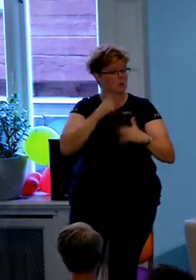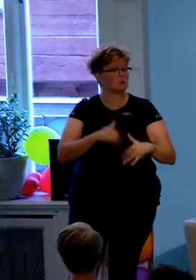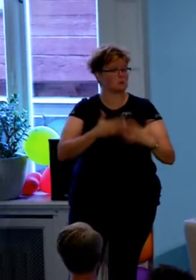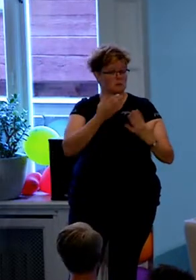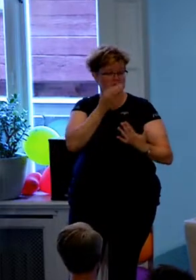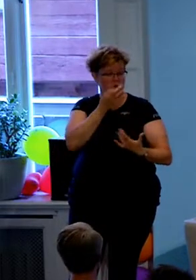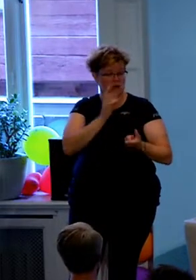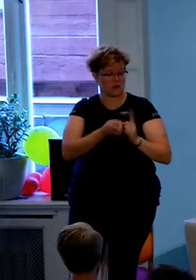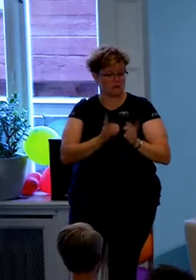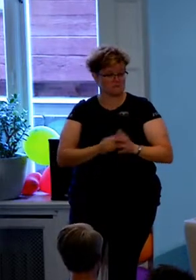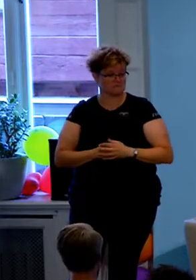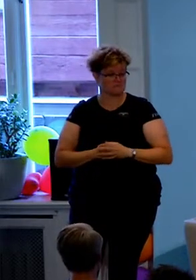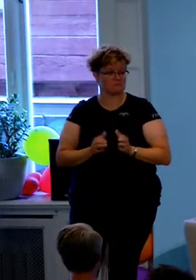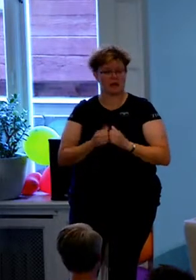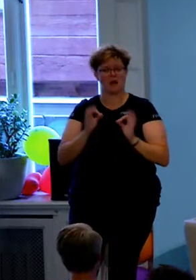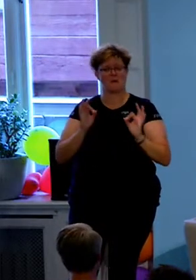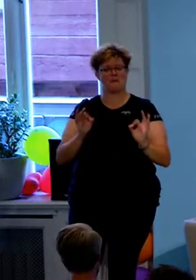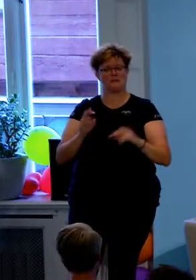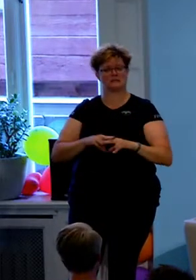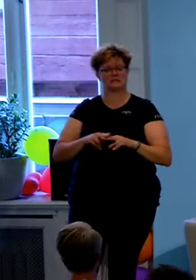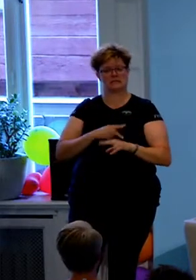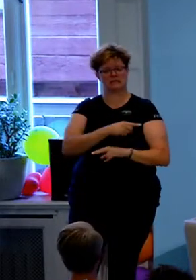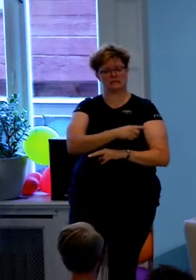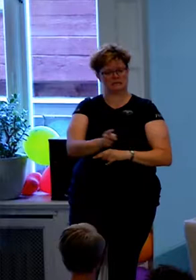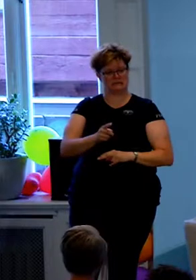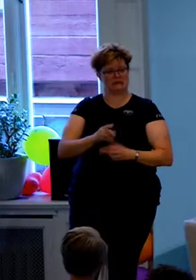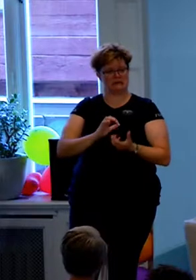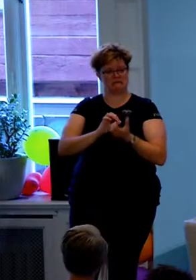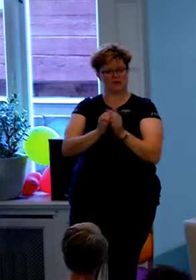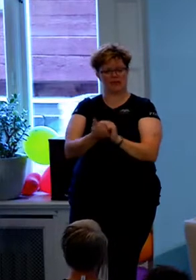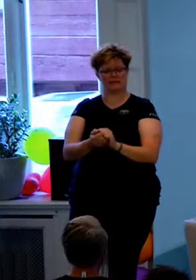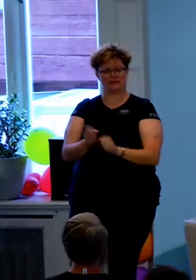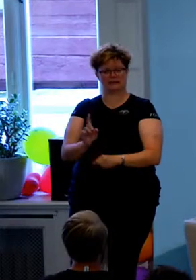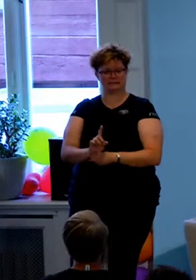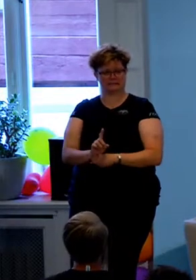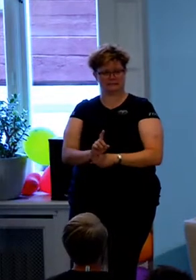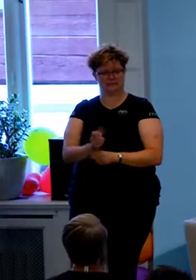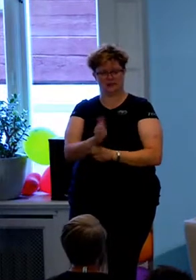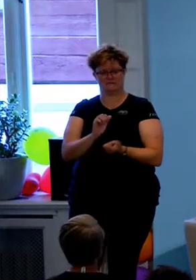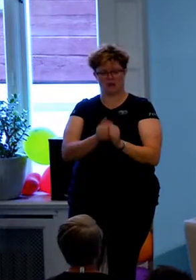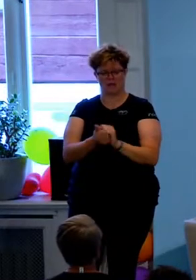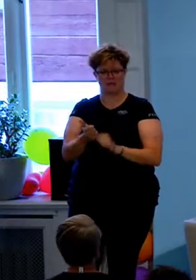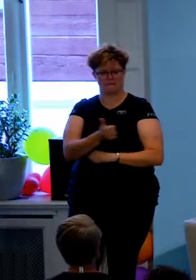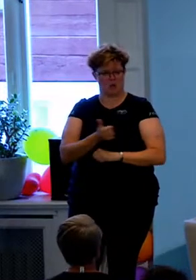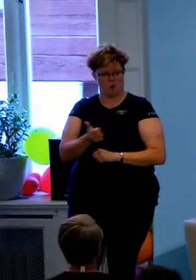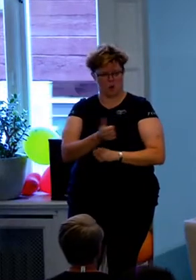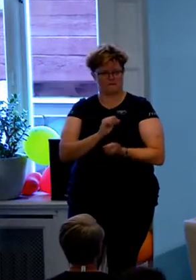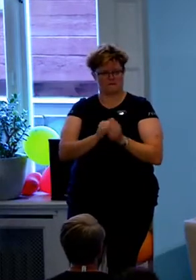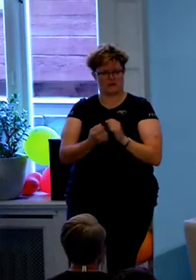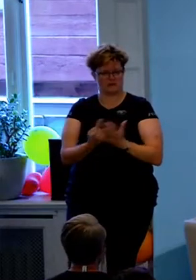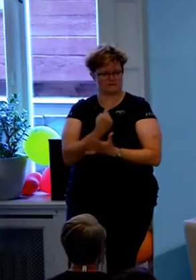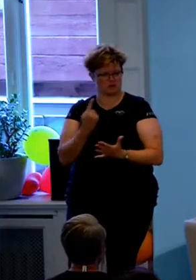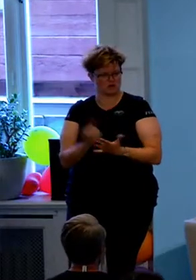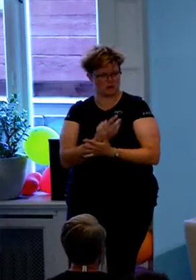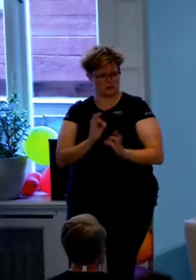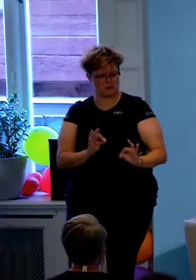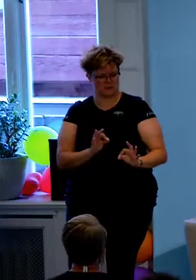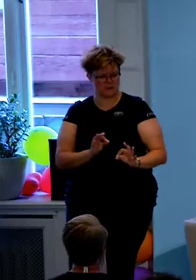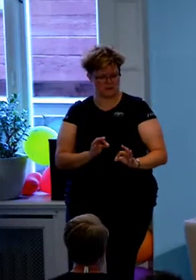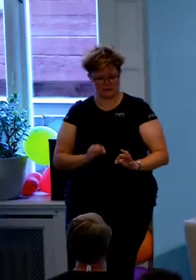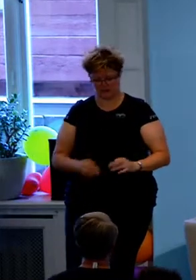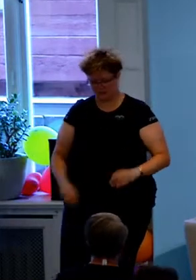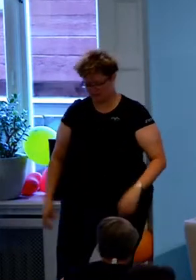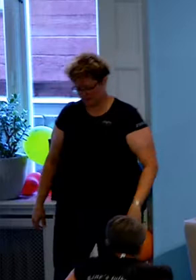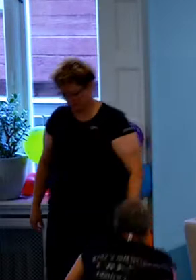kulturfråga, vad vet jag. Men på vilket sätt känner ni av att det är förändrade tider, förändrade behov? Förändrade förutsättningar? Nej,